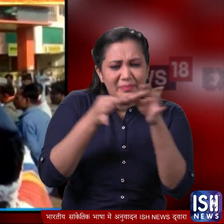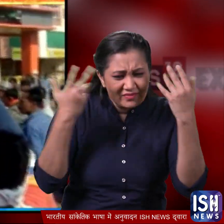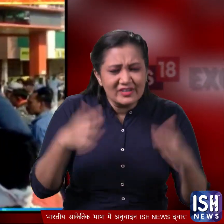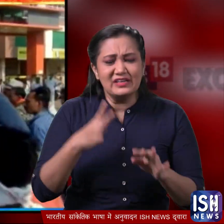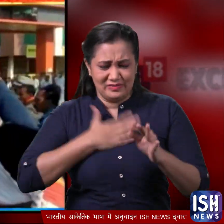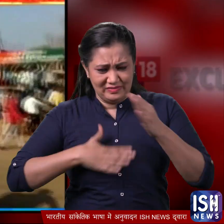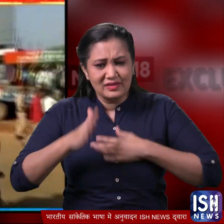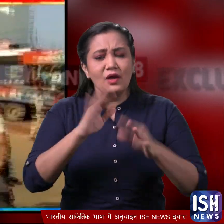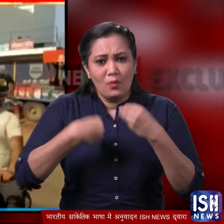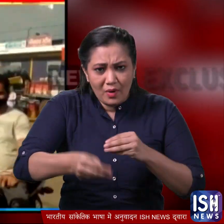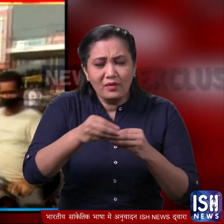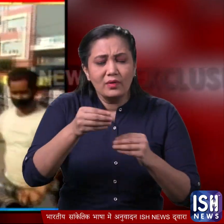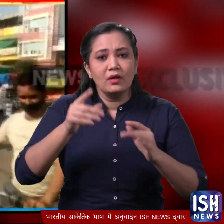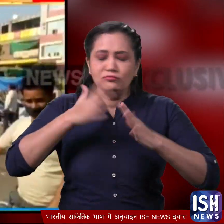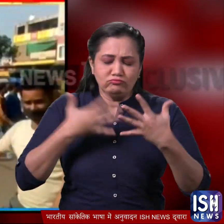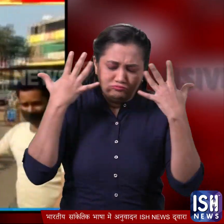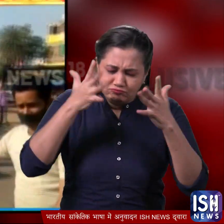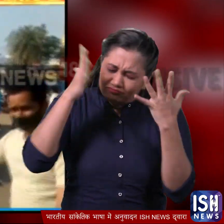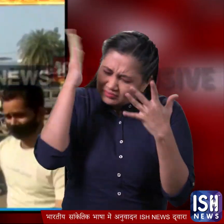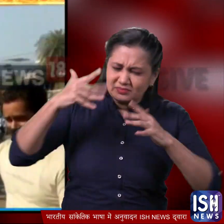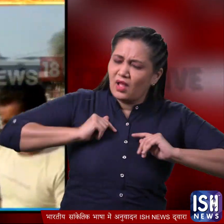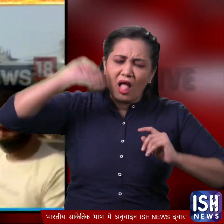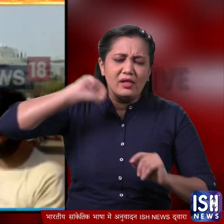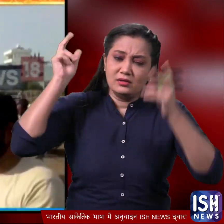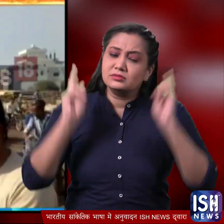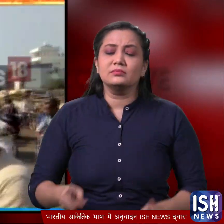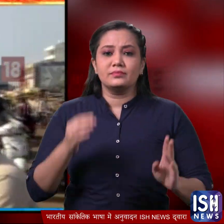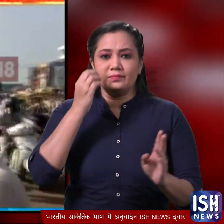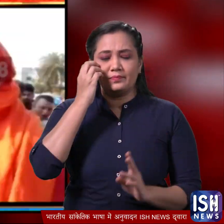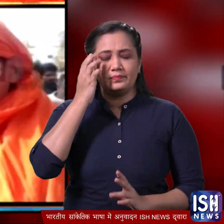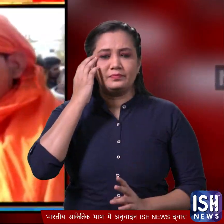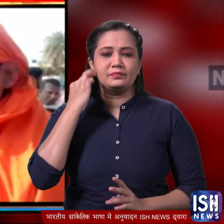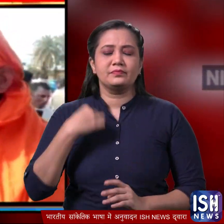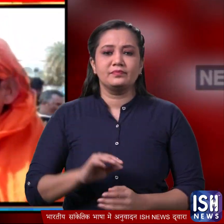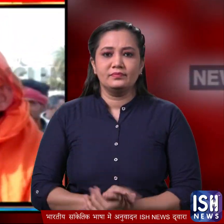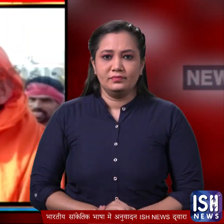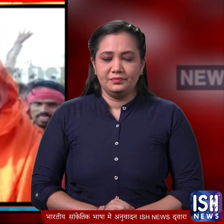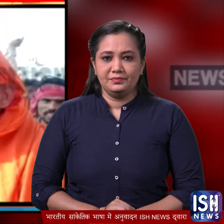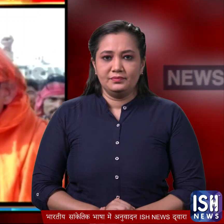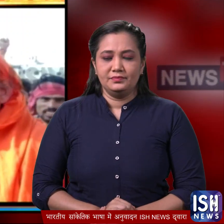समझाने की कोशिश भी की गई, लेकिन वो लोग नहीं माने और अपनी मांगों के समर्थन में नारे लगाने लगे।